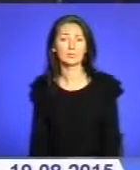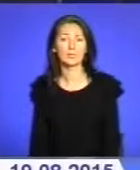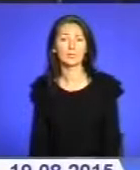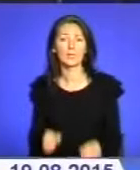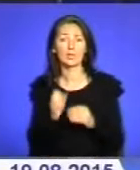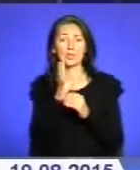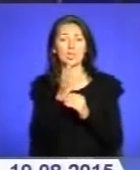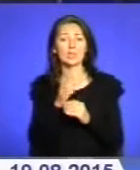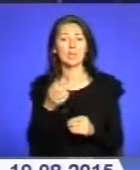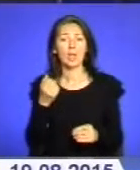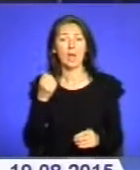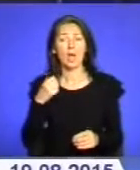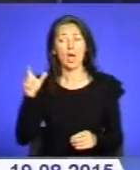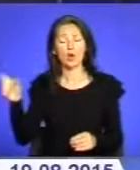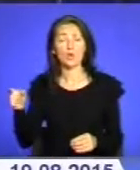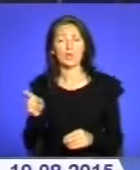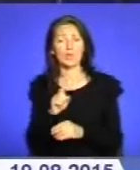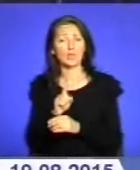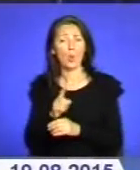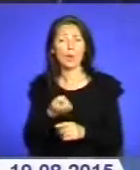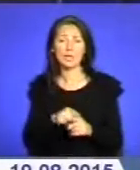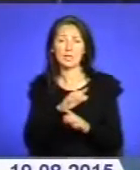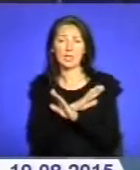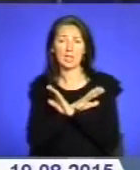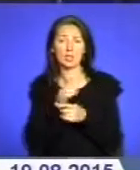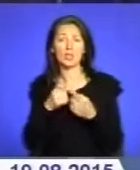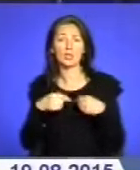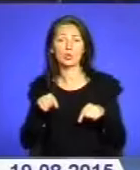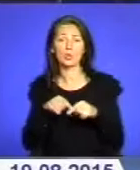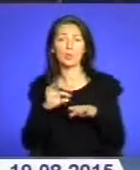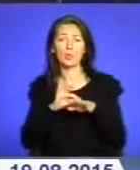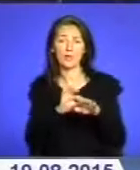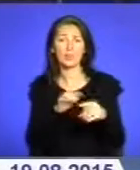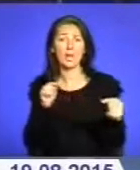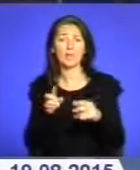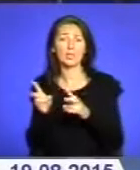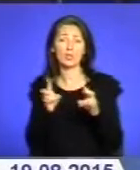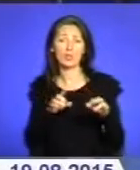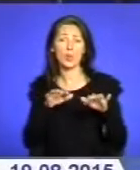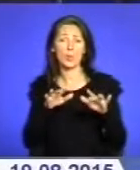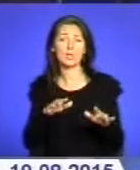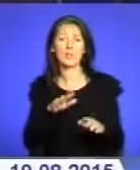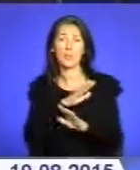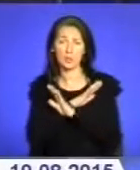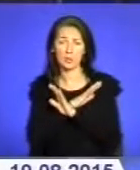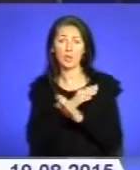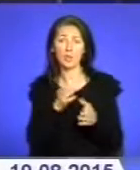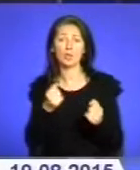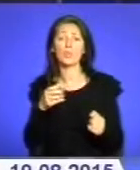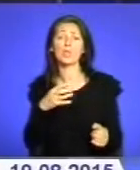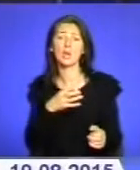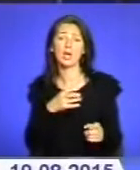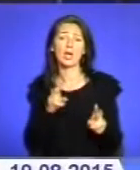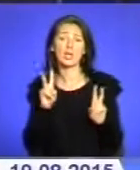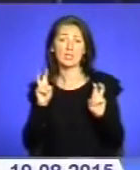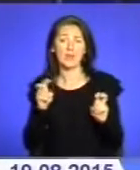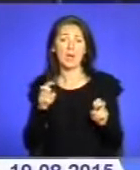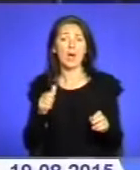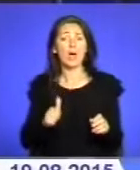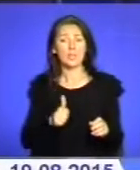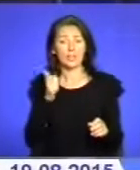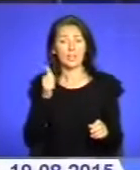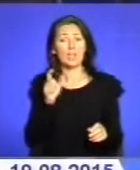14 героїв з Тернополя, які загинули в зоні проведення антитерористичної операції, посмертно отримали звання почесних громадян міста. Таку